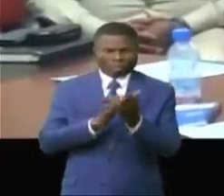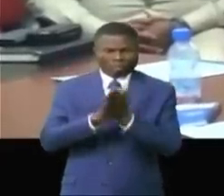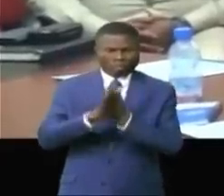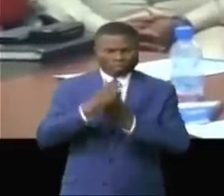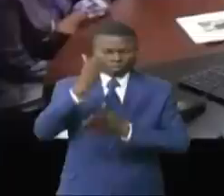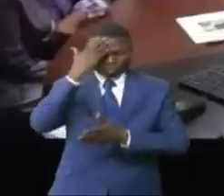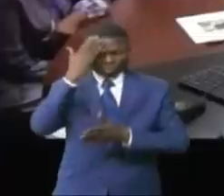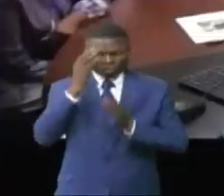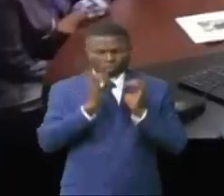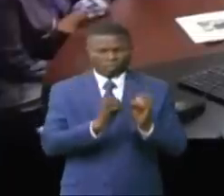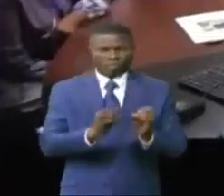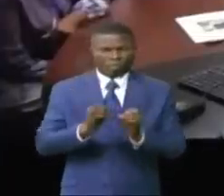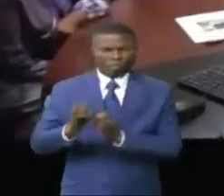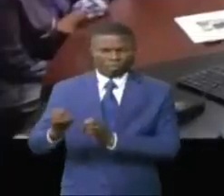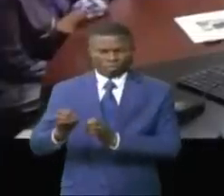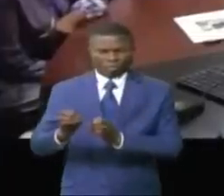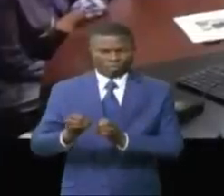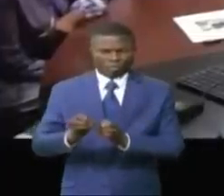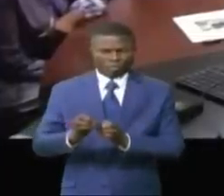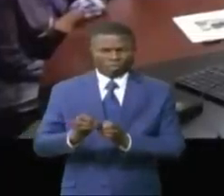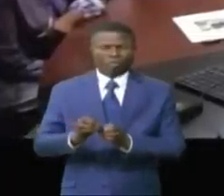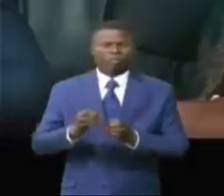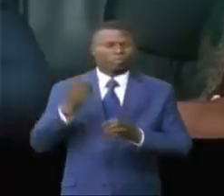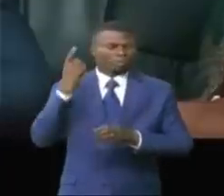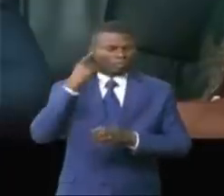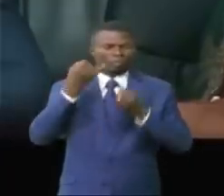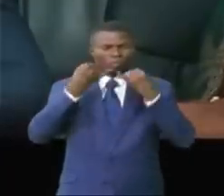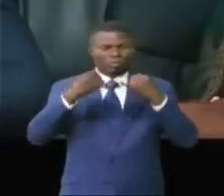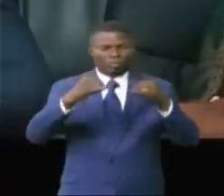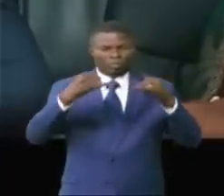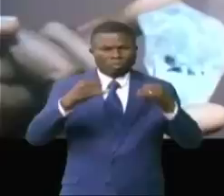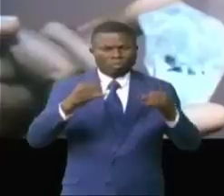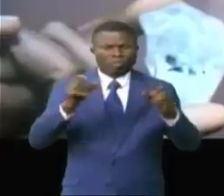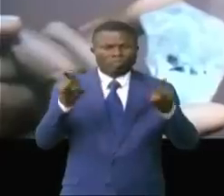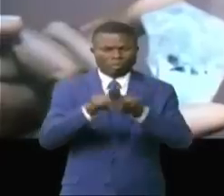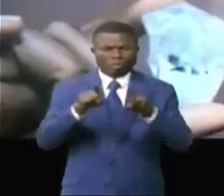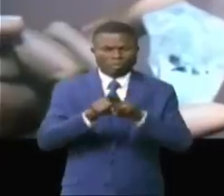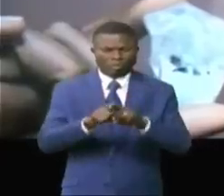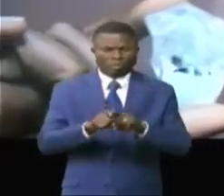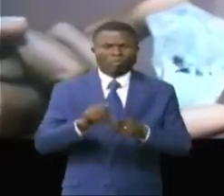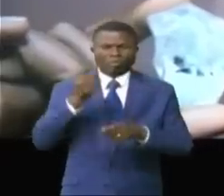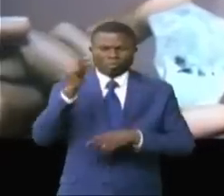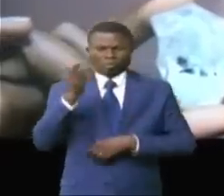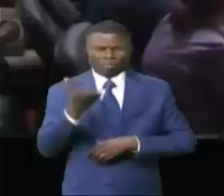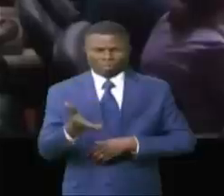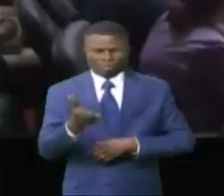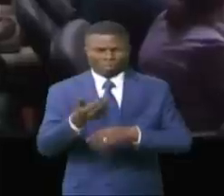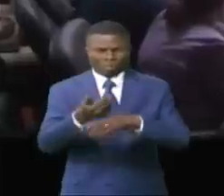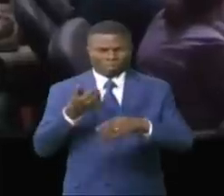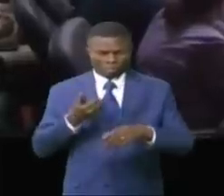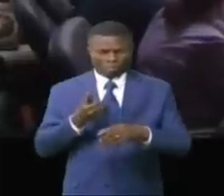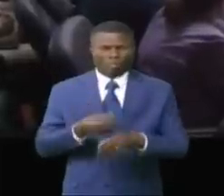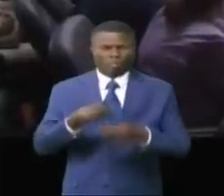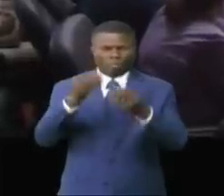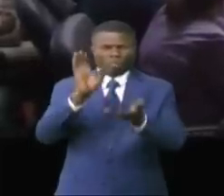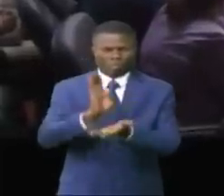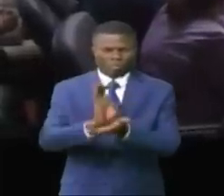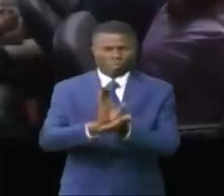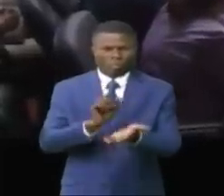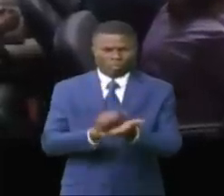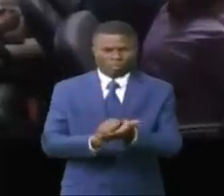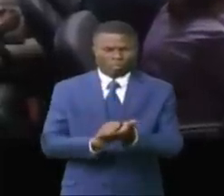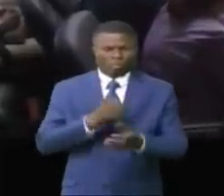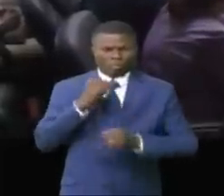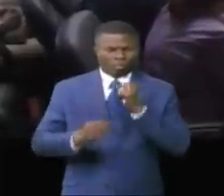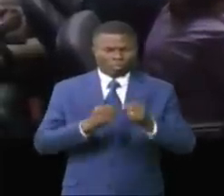de l'organisation de la capture des informations en rapport avec le traitement de minerais avant leur certification. Les efforts